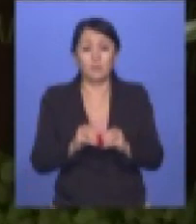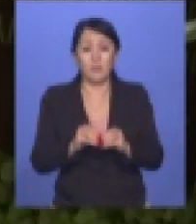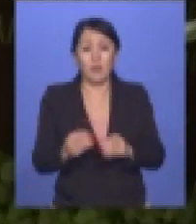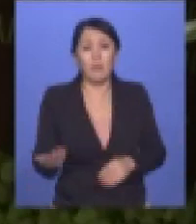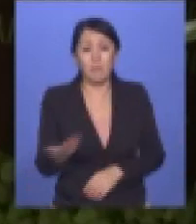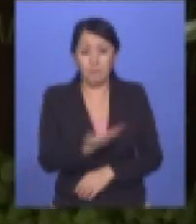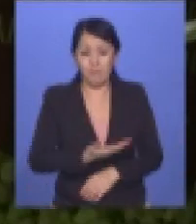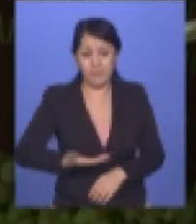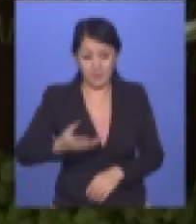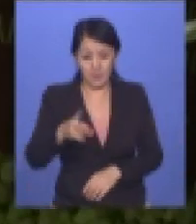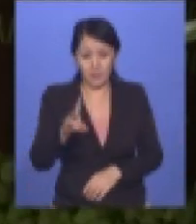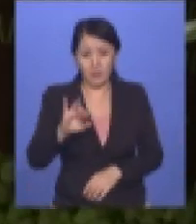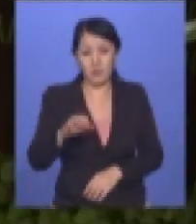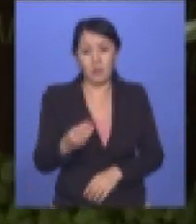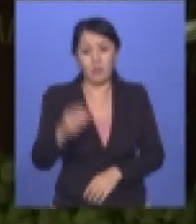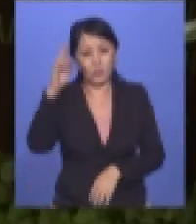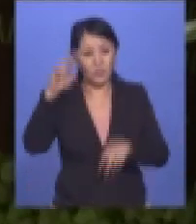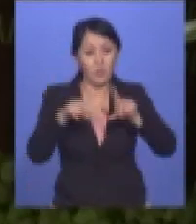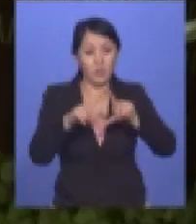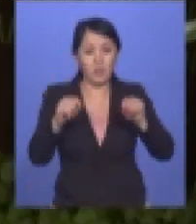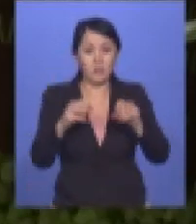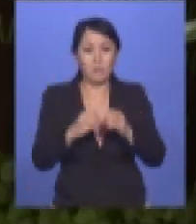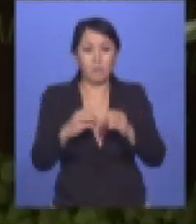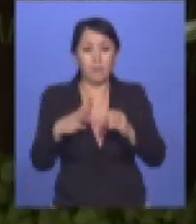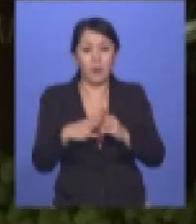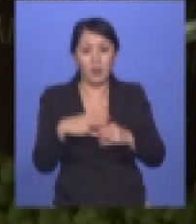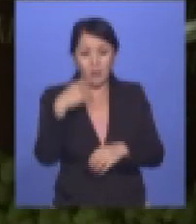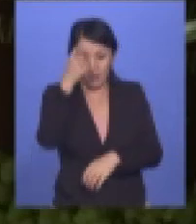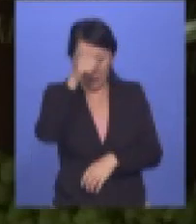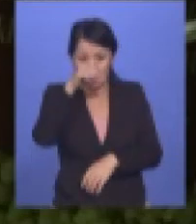біздің Назарбаев зияткерлік мектебі 15 жыл ішінде жұмыс